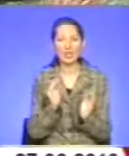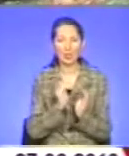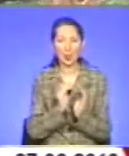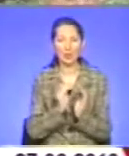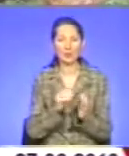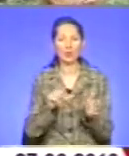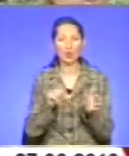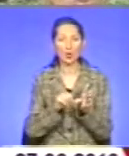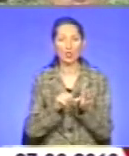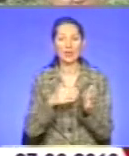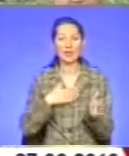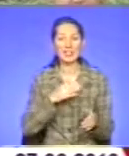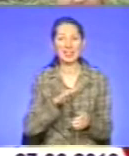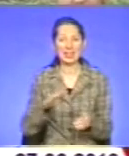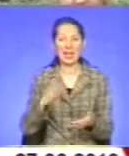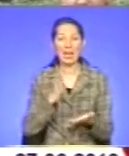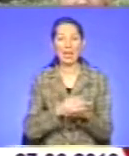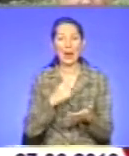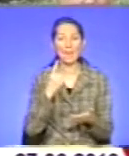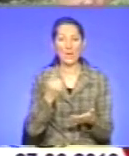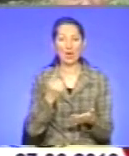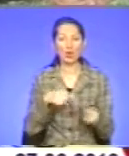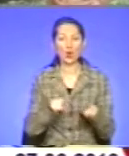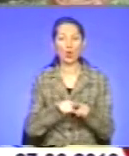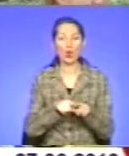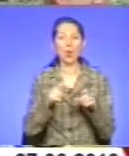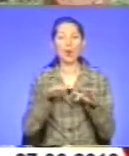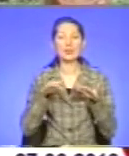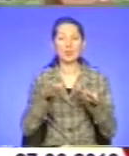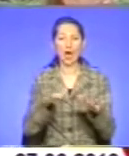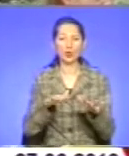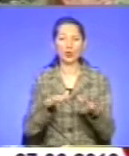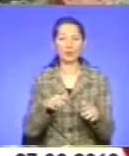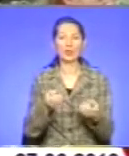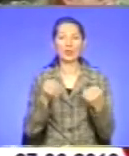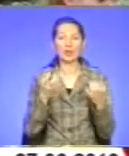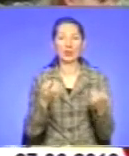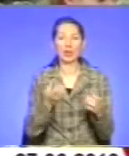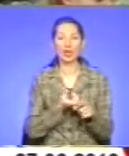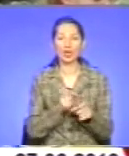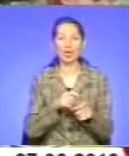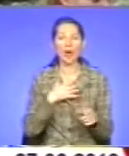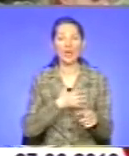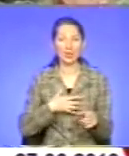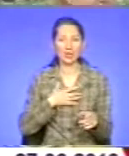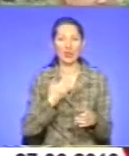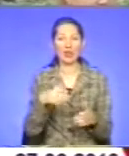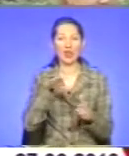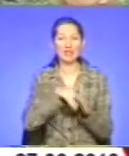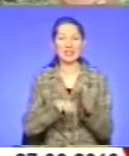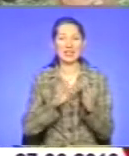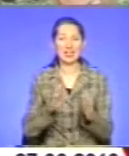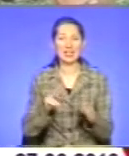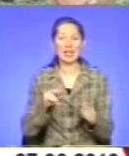менше. Участь наших дітей є першою у такому заході і надзвичайно важливою, адже вона внесла не тільки